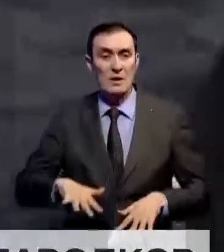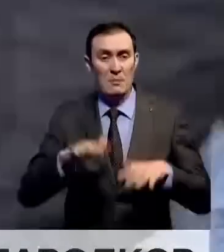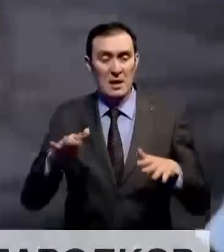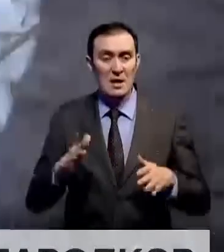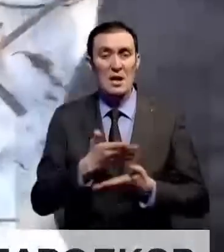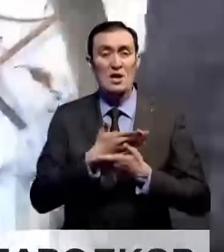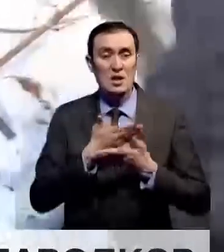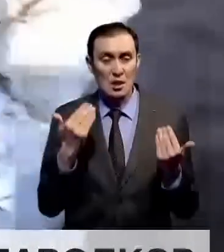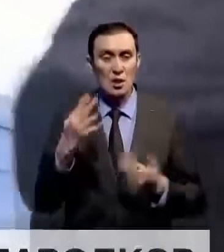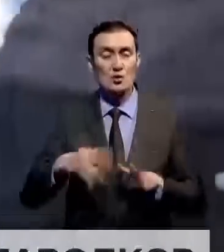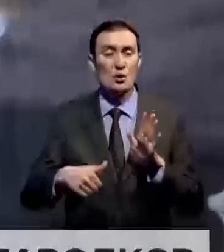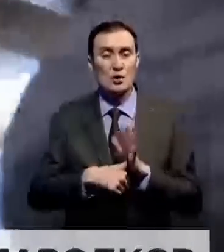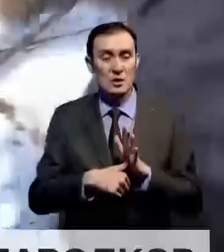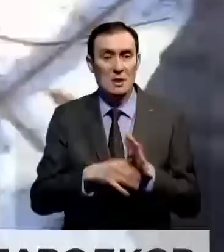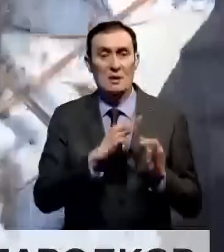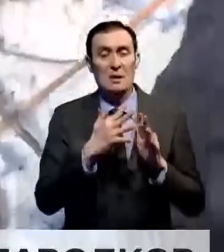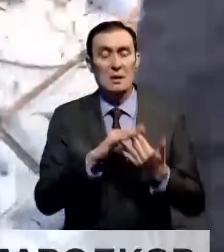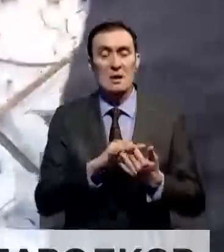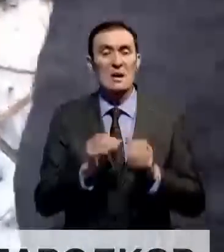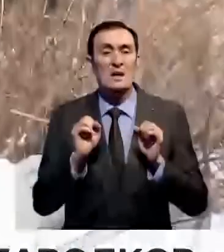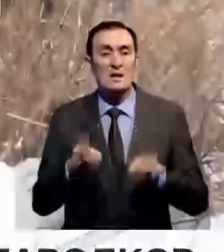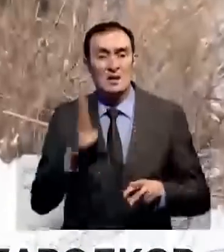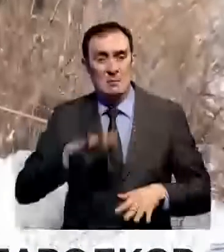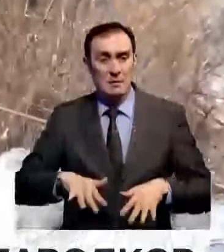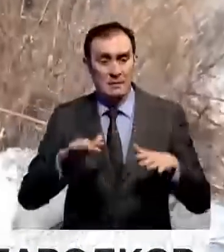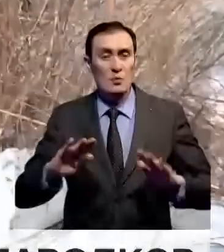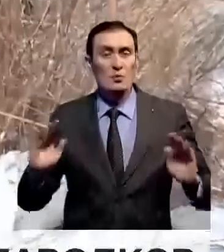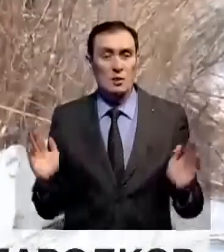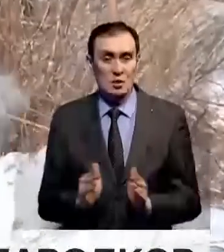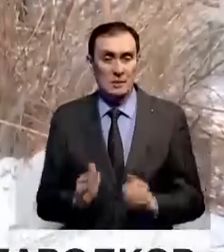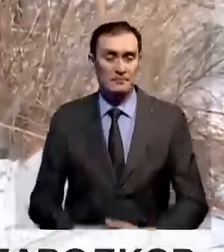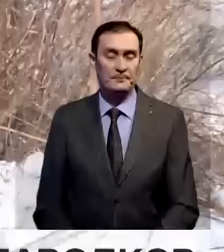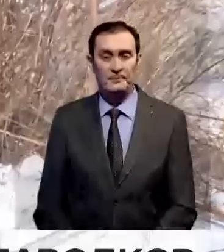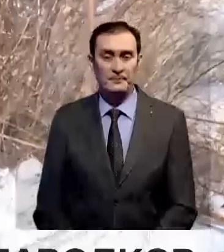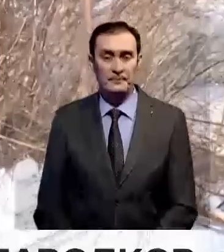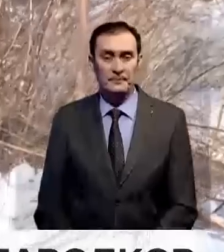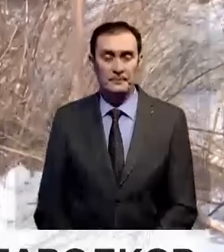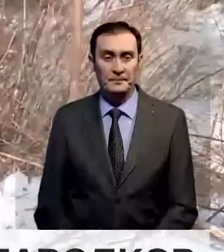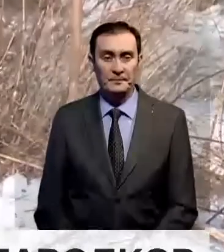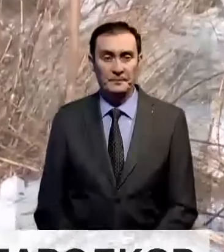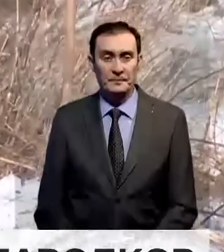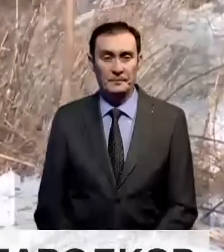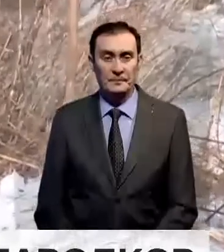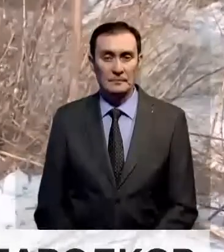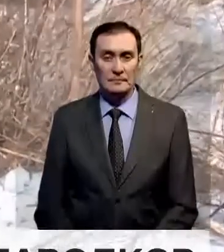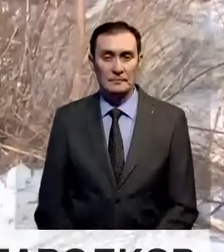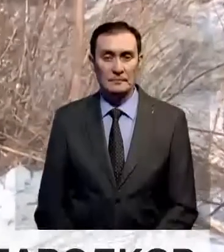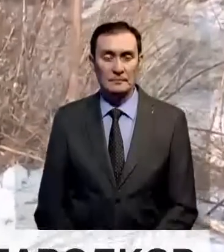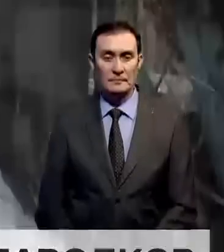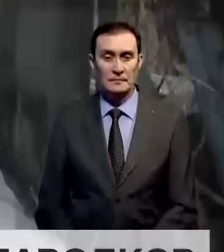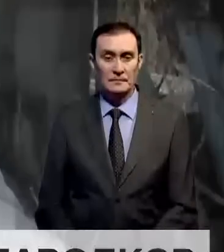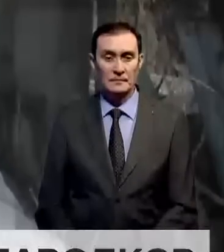уже нет. В 46 риски весеннего половодья сведены к минимуму. Вячеслав Ветлугин и Дмитрий Пыхтин,